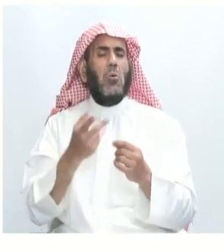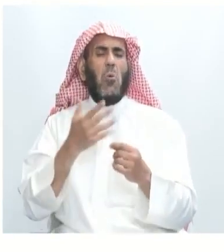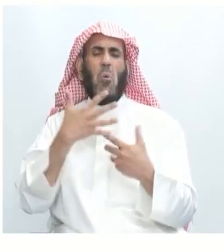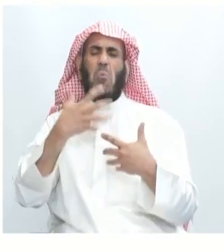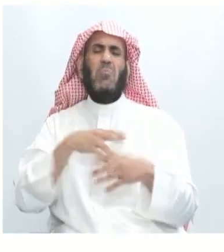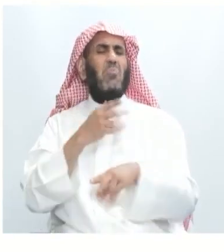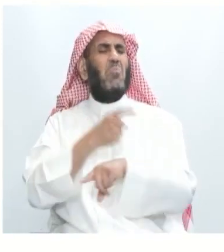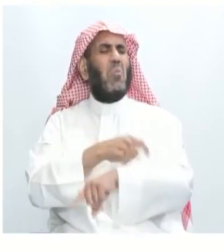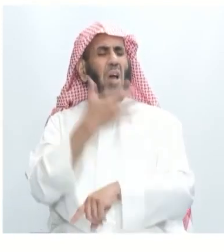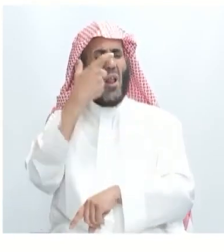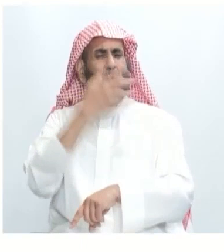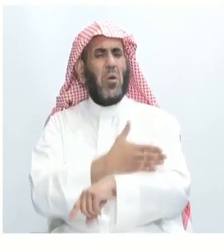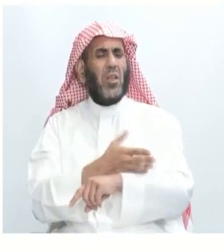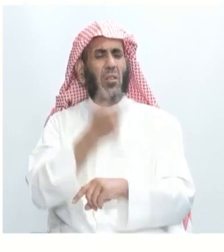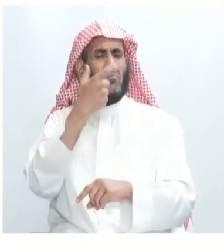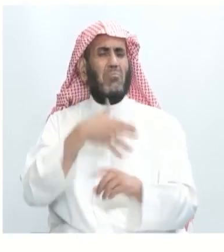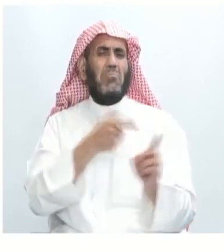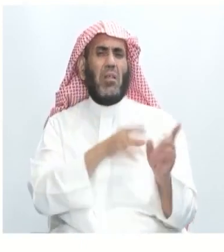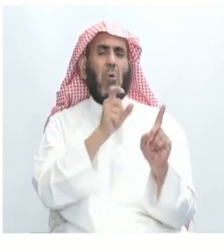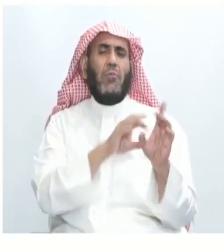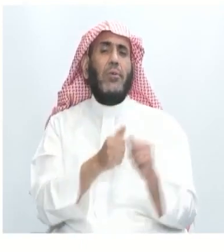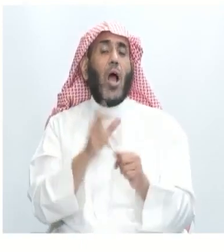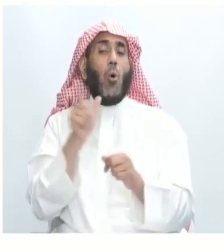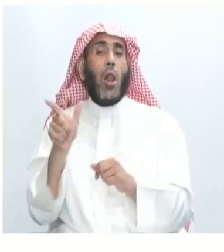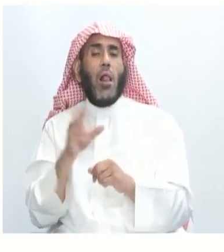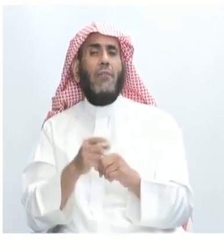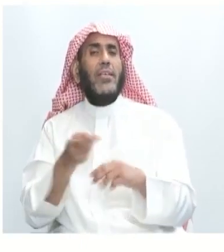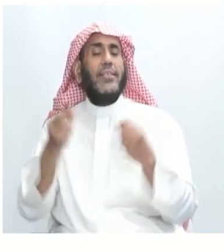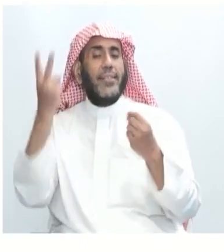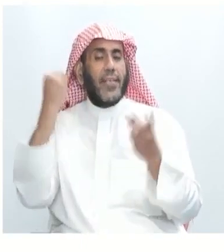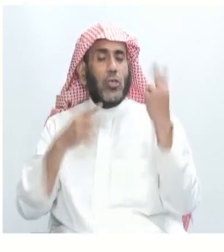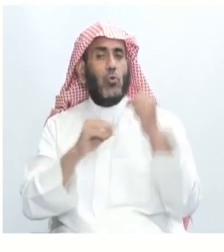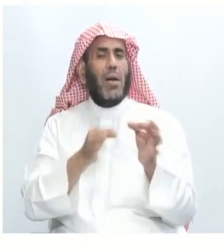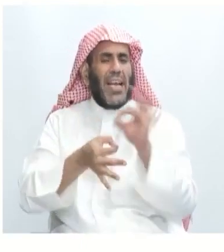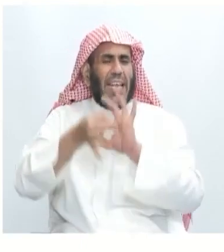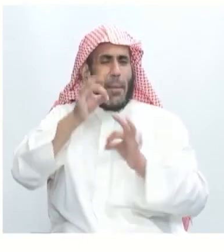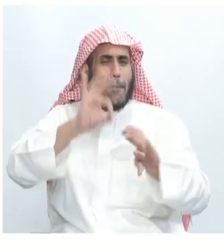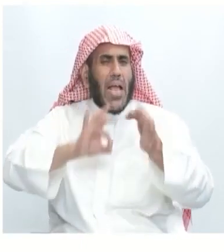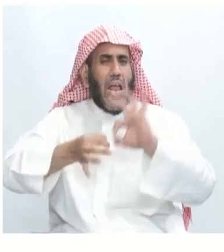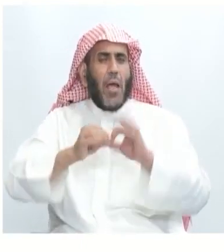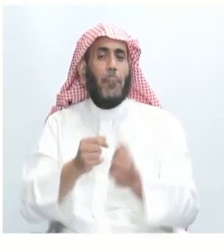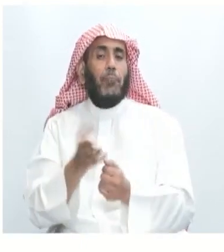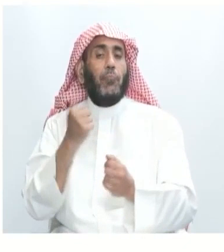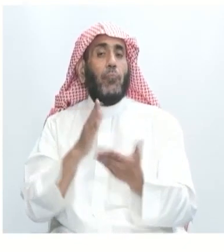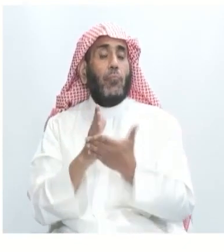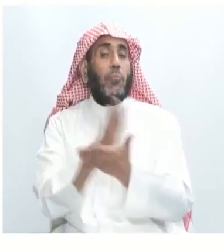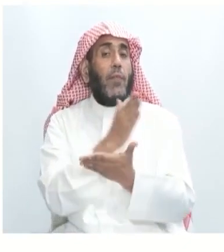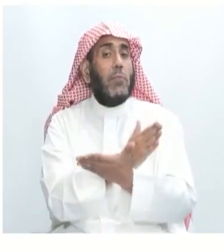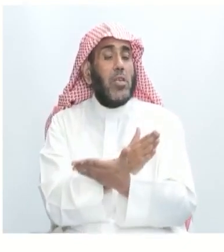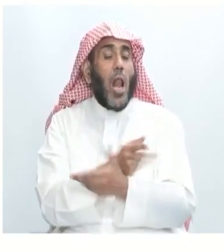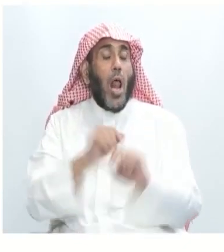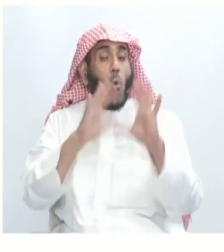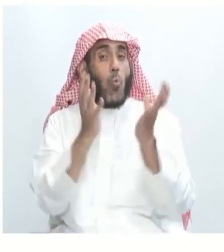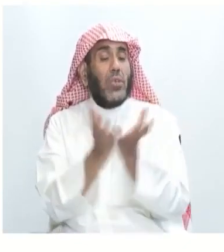المريض من هذا الموقف ايضا اقول في تجربه كيميائيه كذلك في المجال